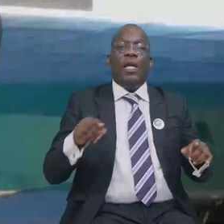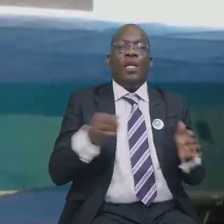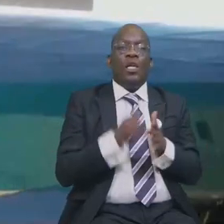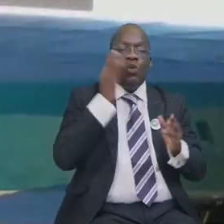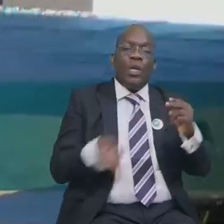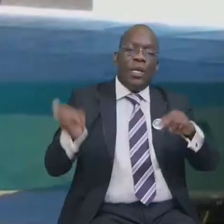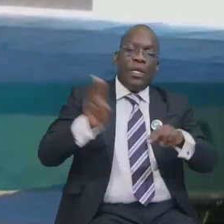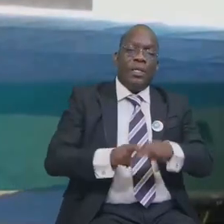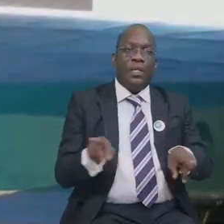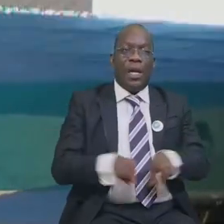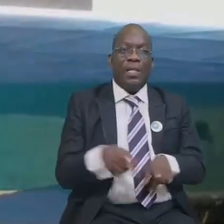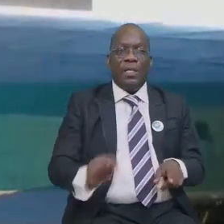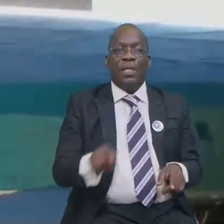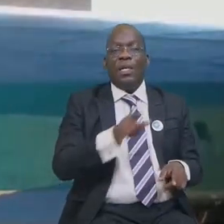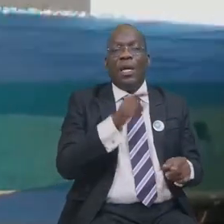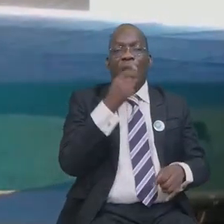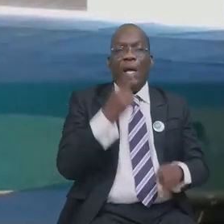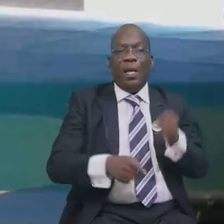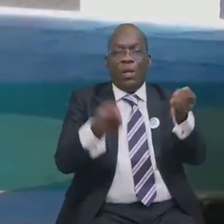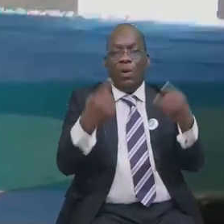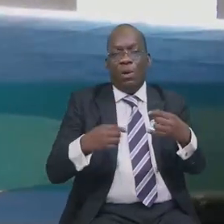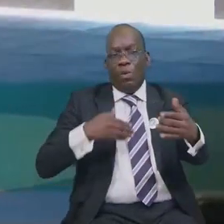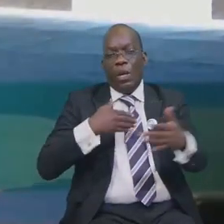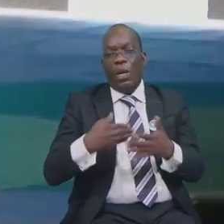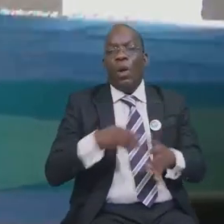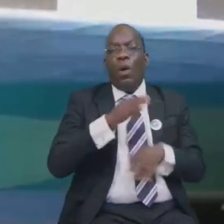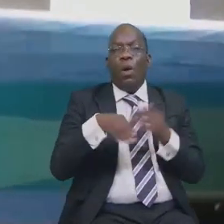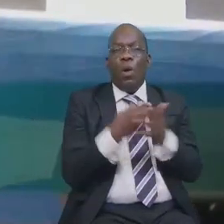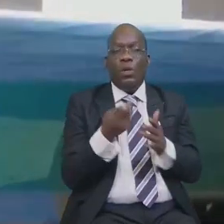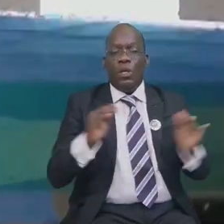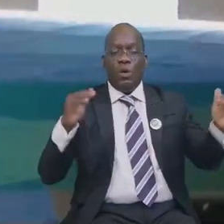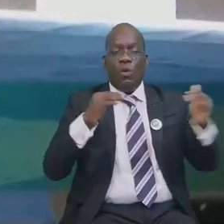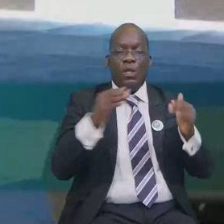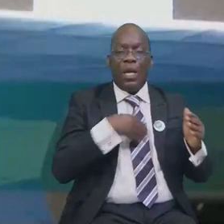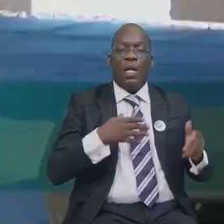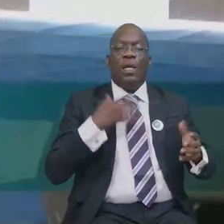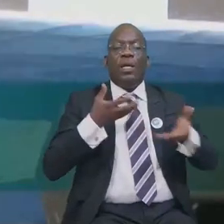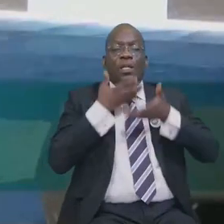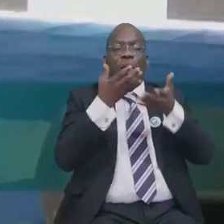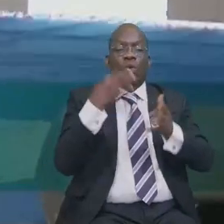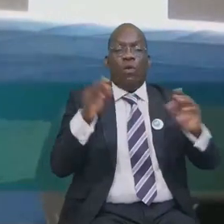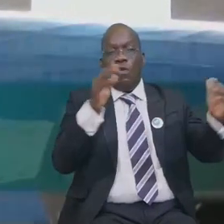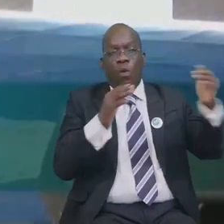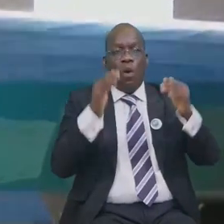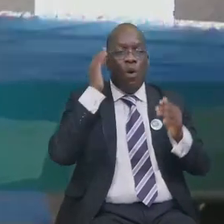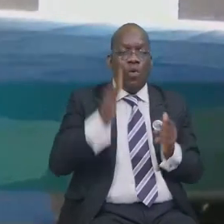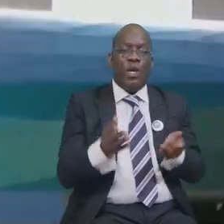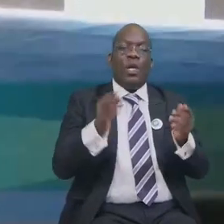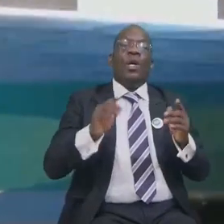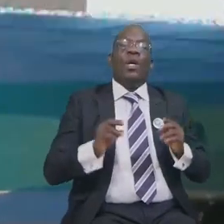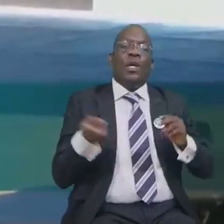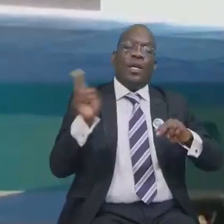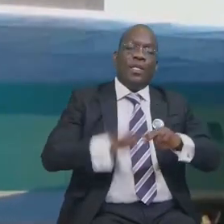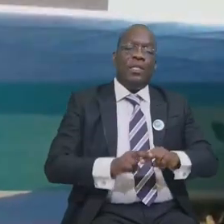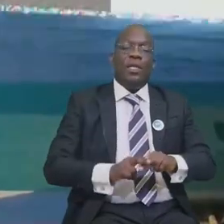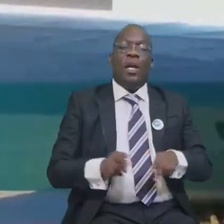approche. Toutes ces confusions et ces bruits de guerre, et dit que cela va augmenter et prendre de l'ampleur. Parce que tout ce